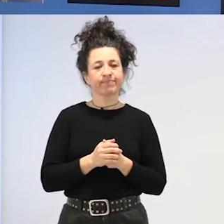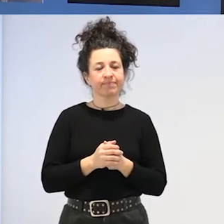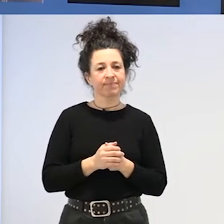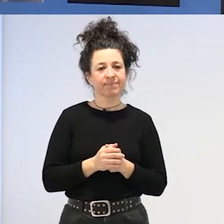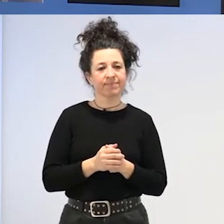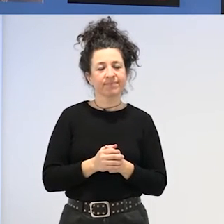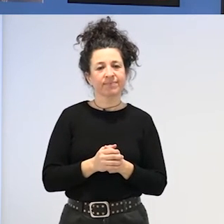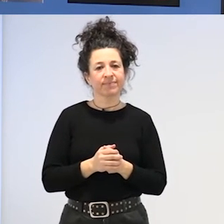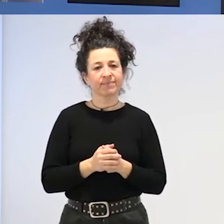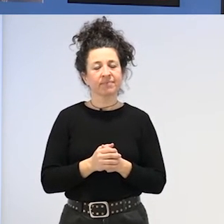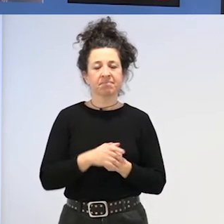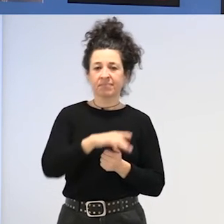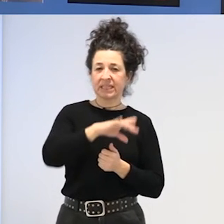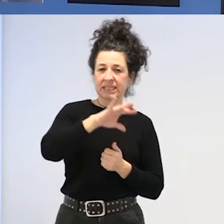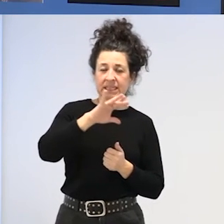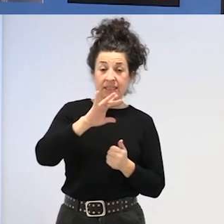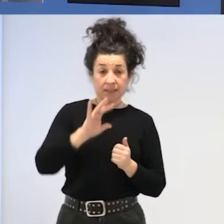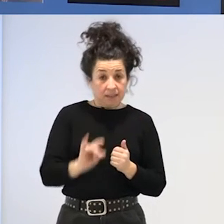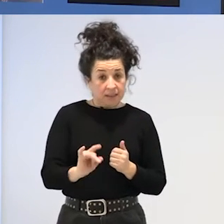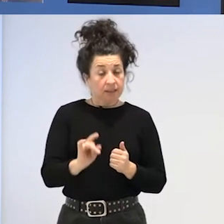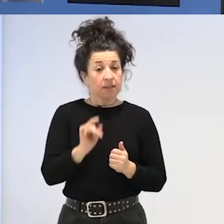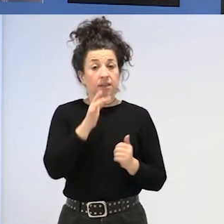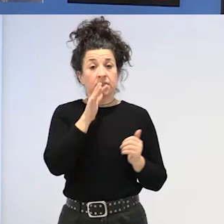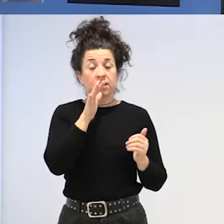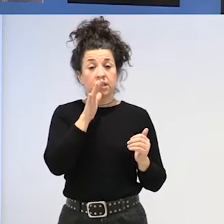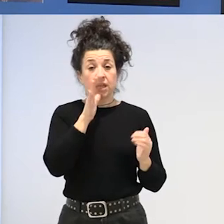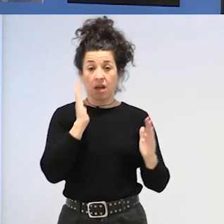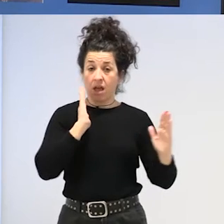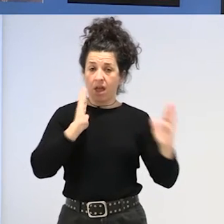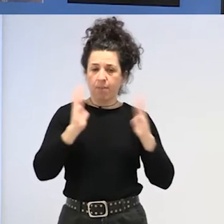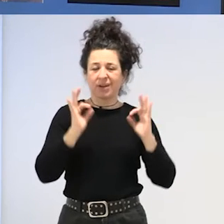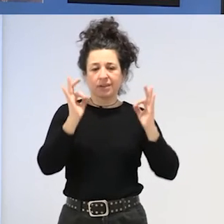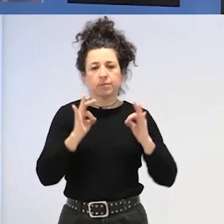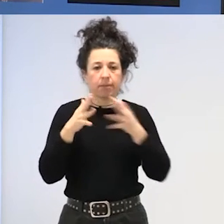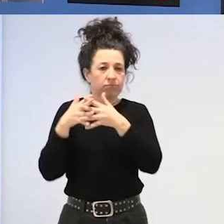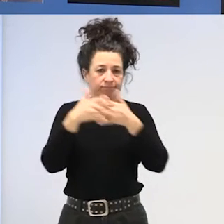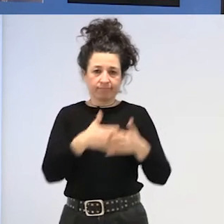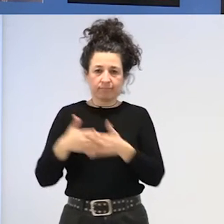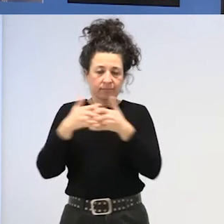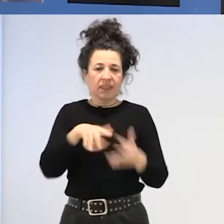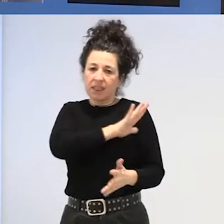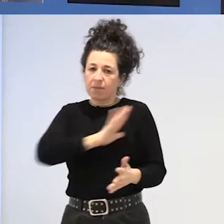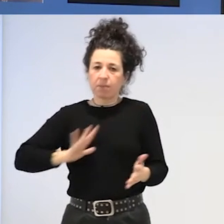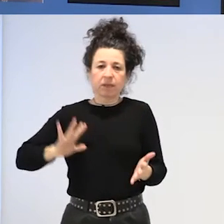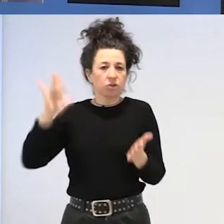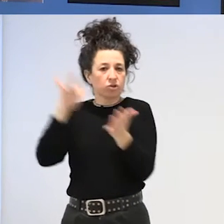Bueno, bai, momentu honetan, estatu batuetan beti, oza, momentuz estatu batuetan